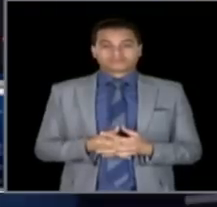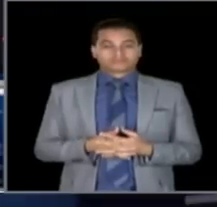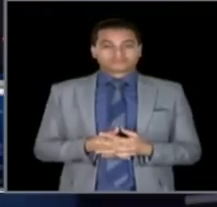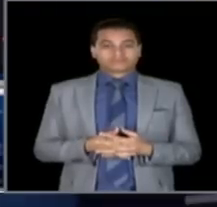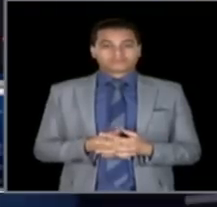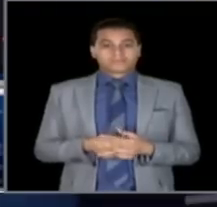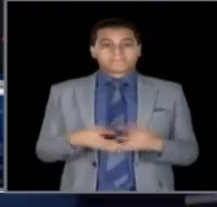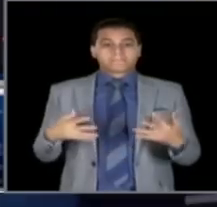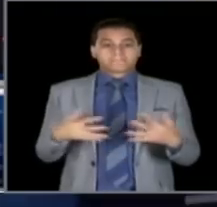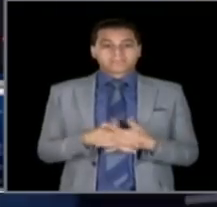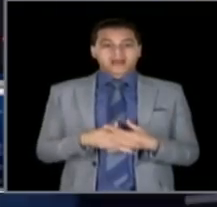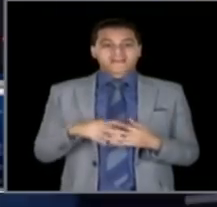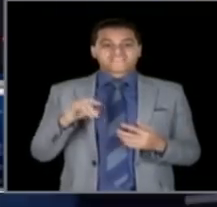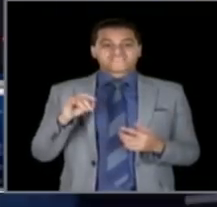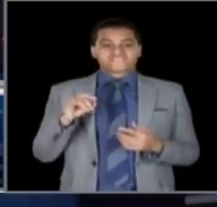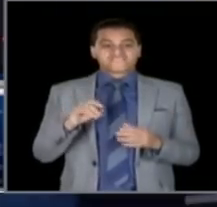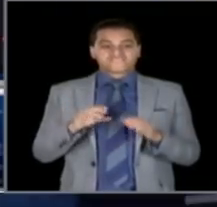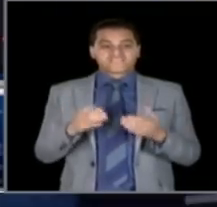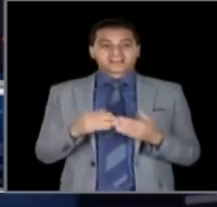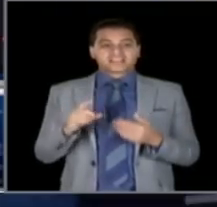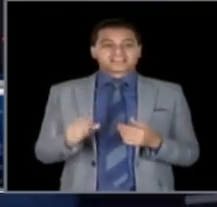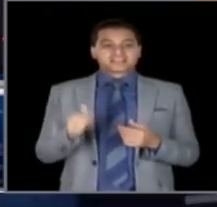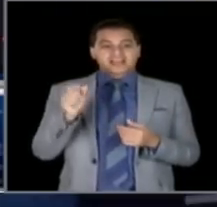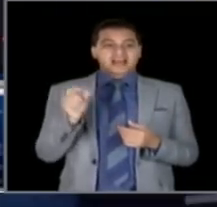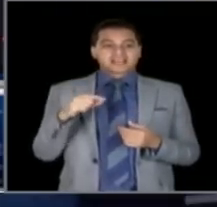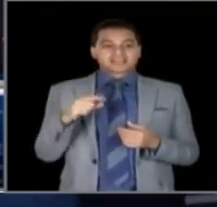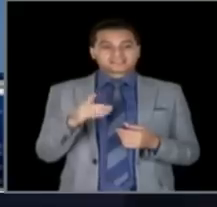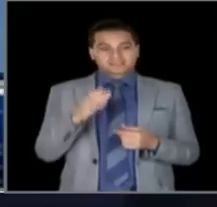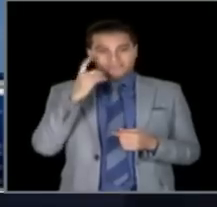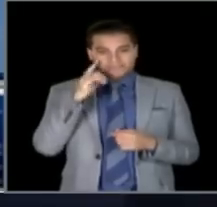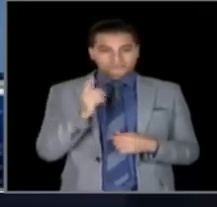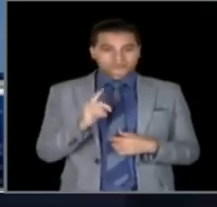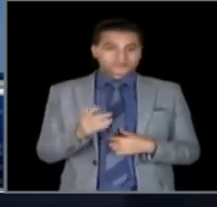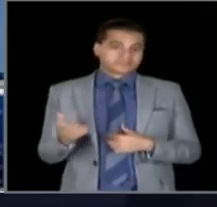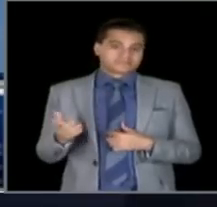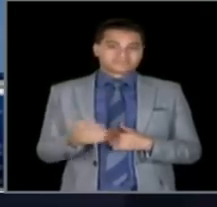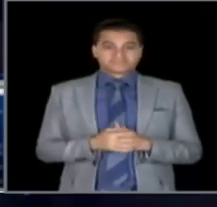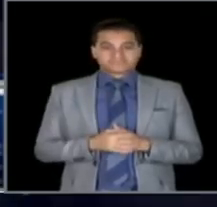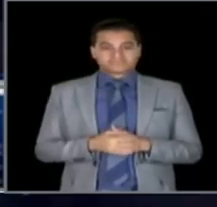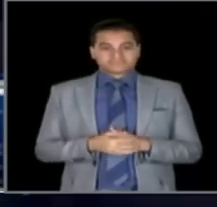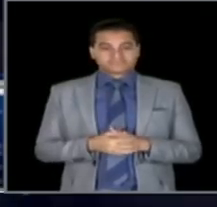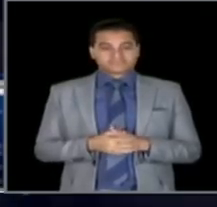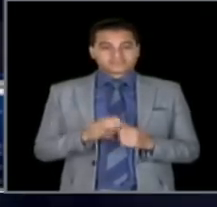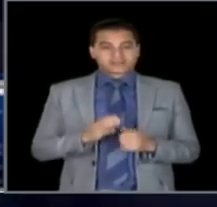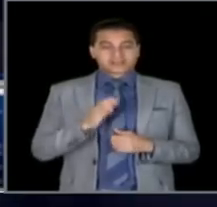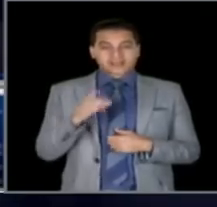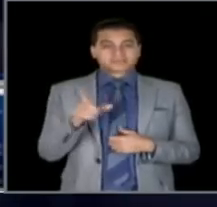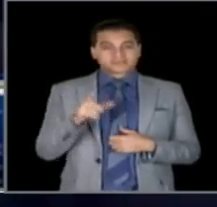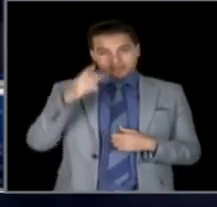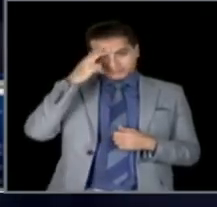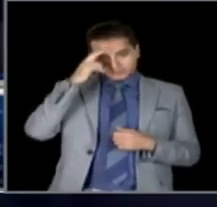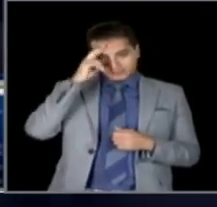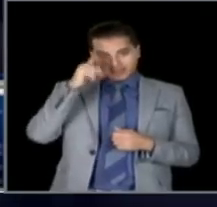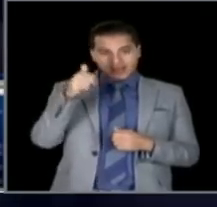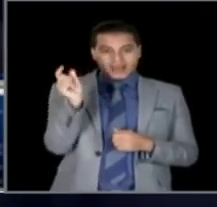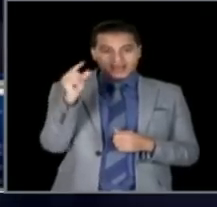بيلعب في فريق نانت. موج عندك إجابة؟ مفيش إجابة. الإجابة الصحيحة